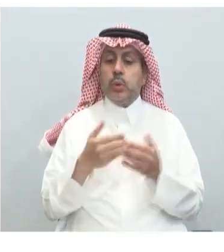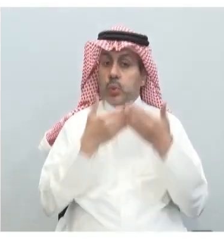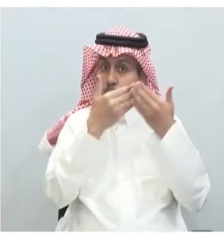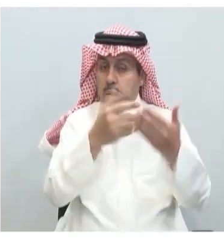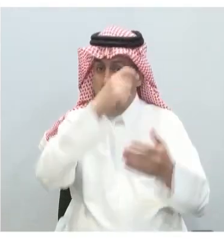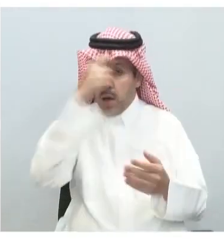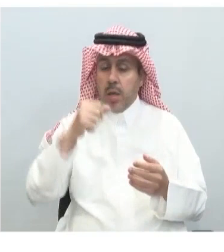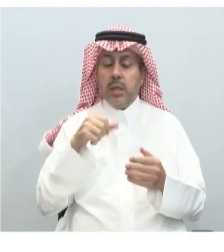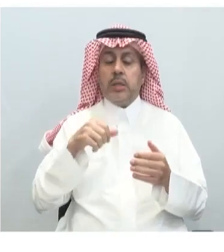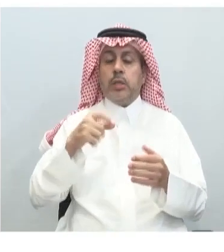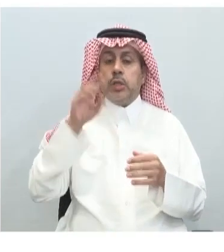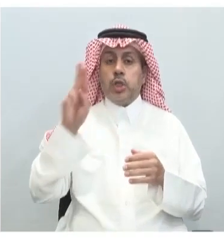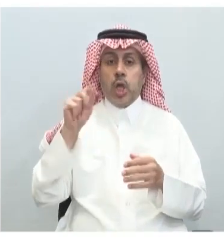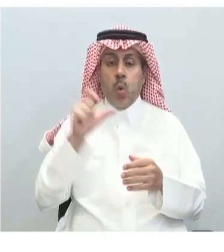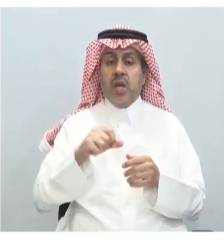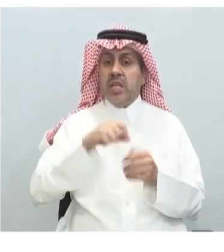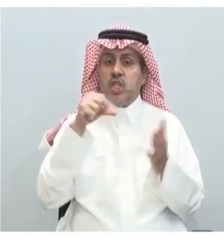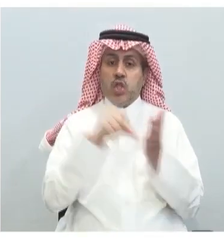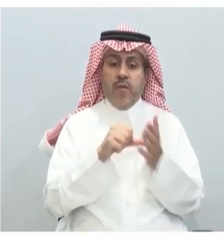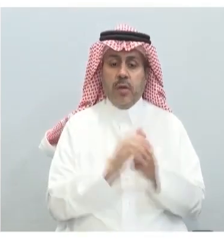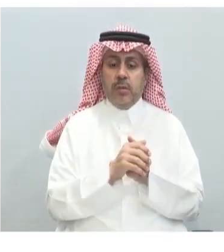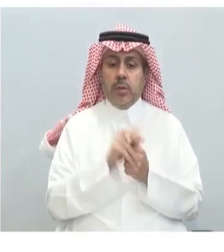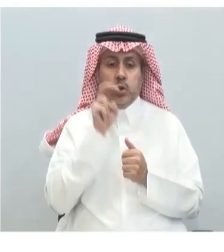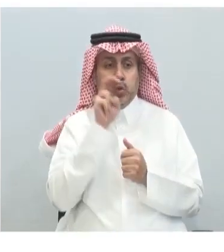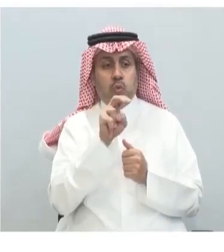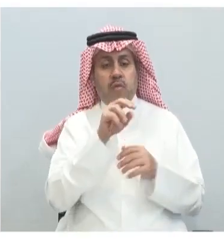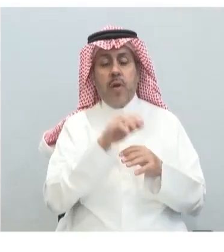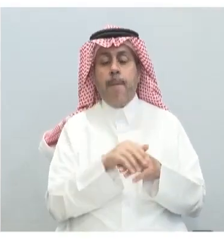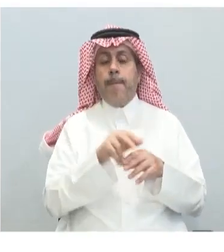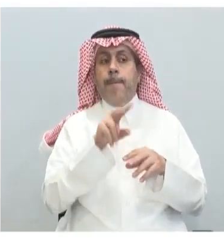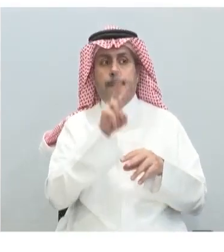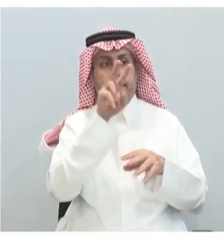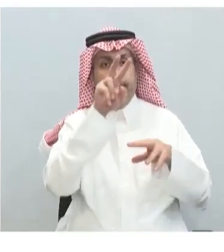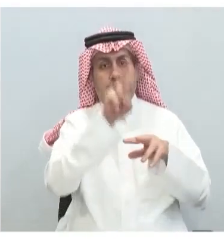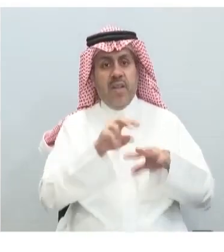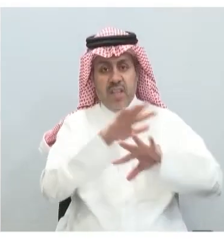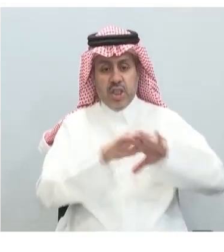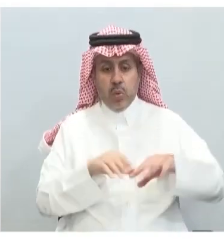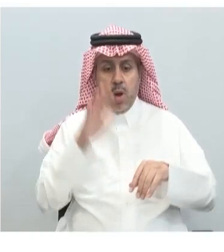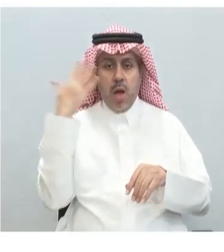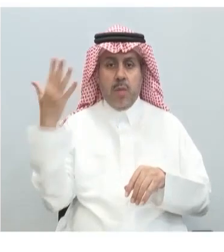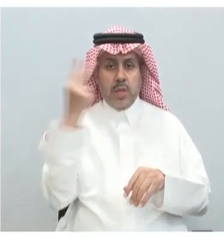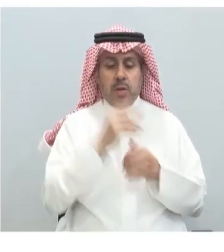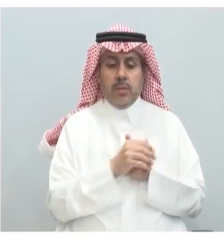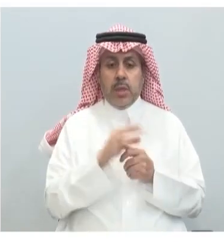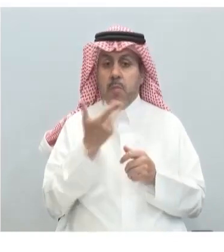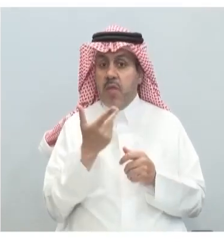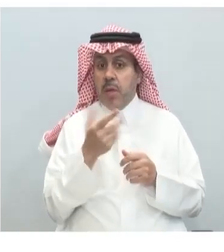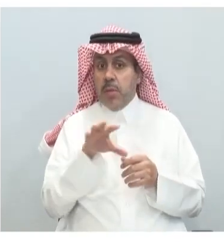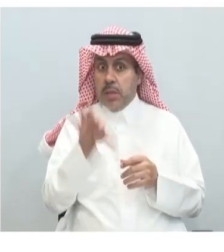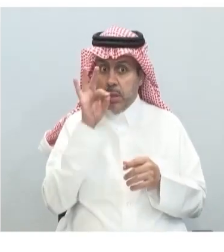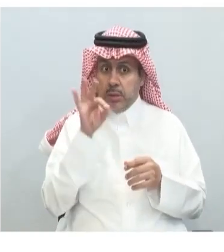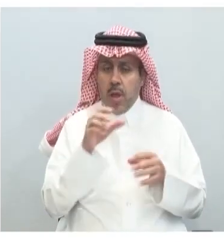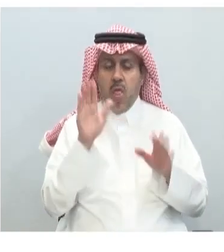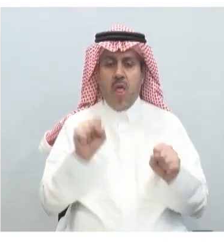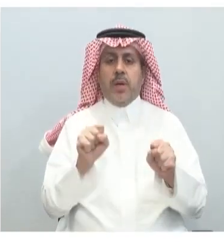صفر غالبا ستكون تساوي صفر تفحص البيانات في الجدول 5 ا 5 ا هذا هو ماذا يمكن ان نستنتج عن